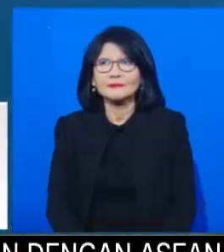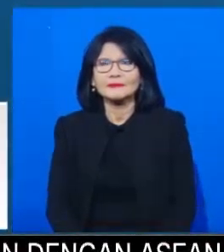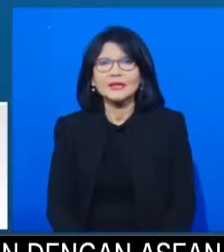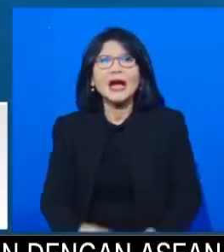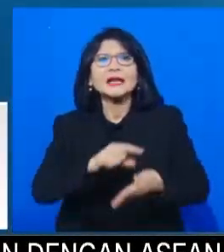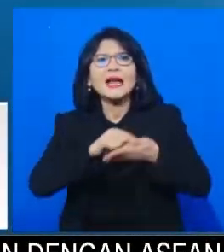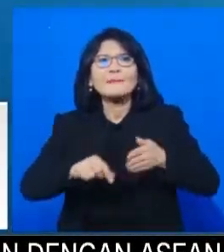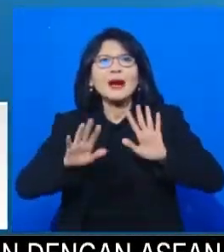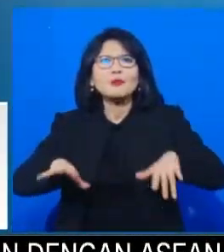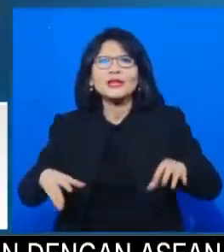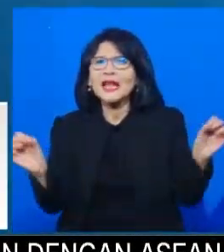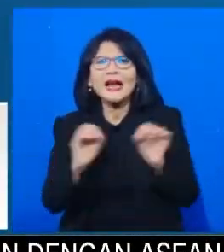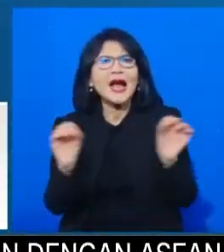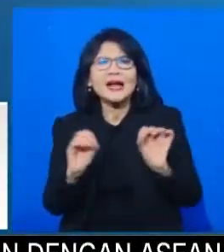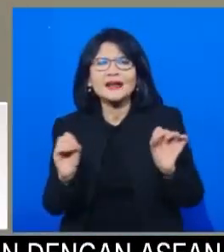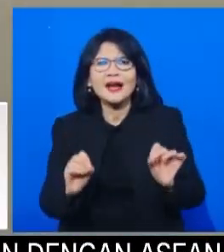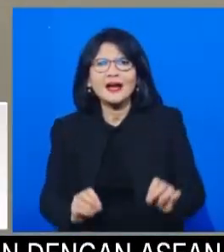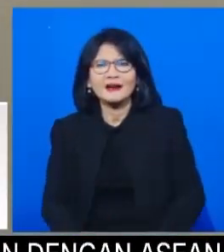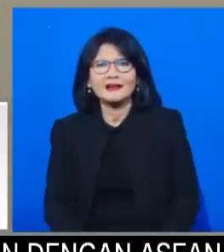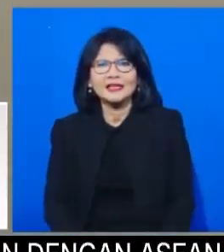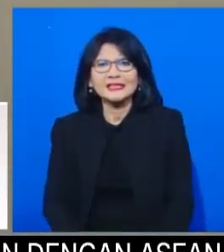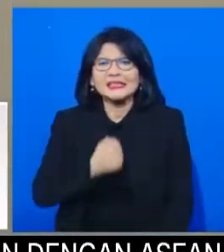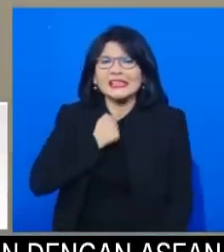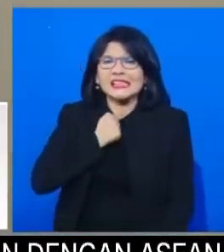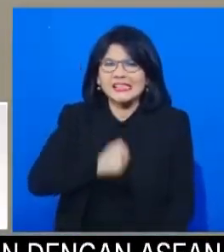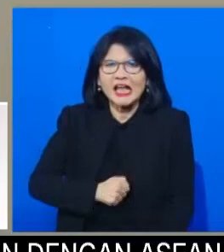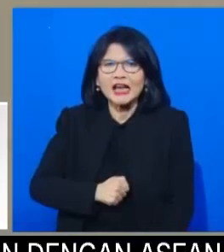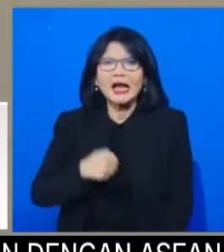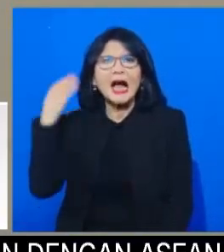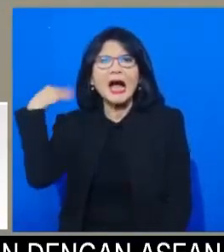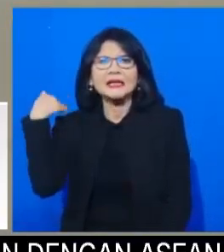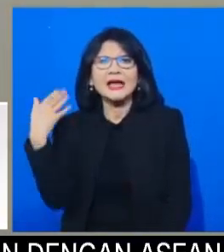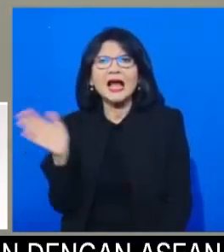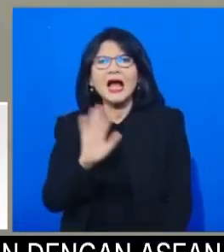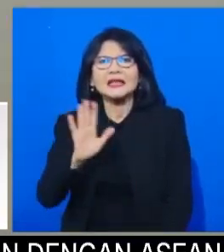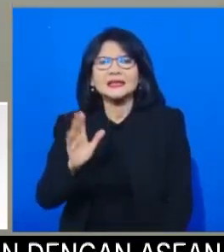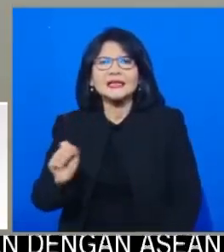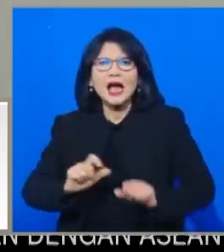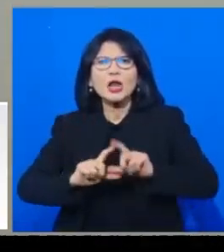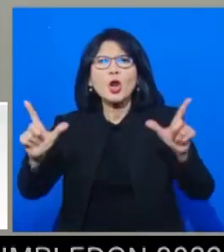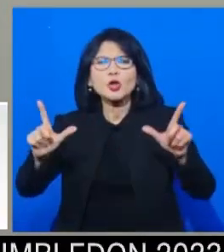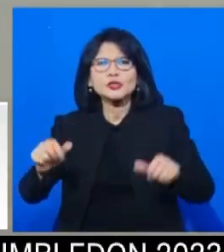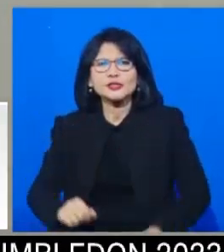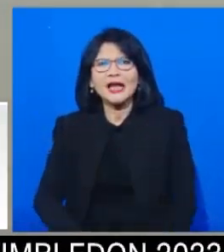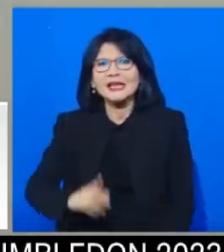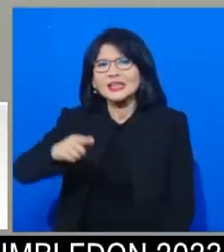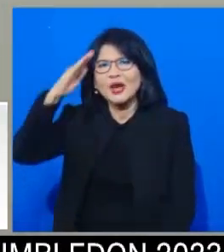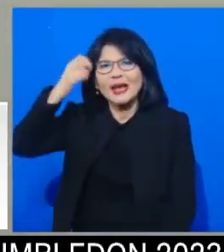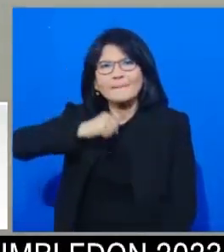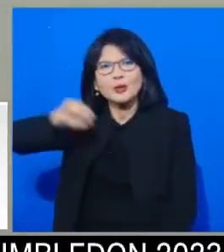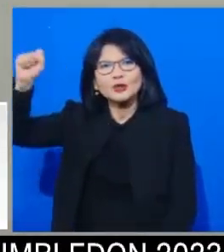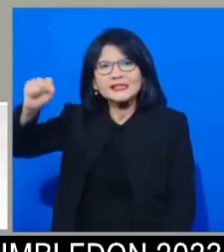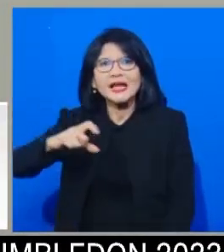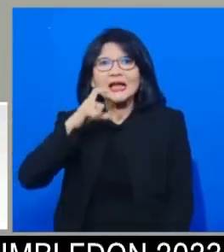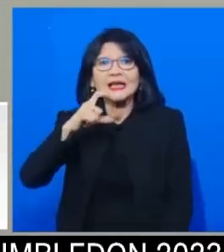ada siswanya di depan tadi, kosong. Kesal lantaran sang adik tak lolos verifikasi dalam sistem zonasi, seorang pria memprotes dengan